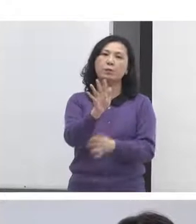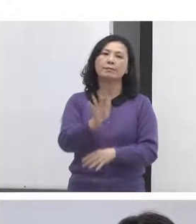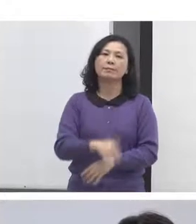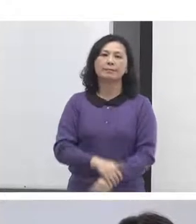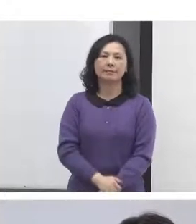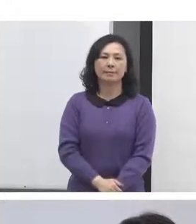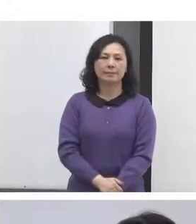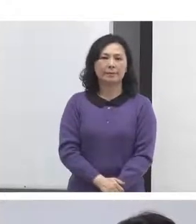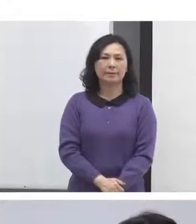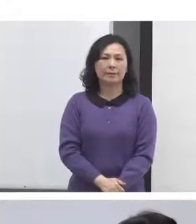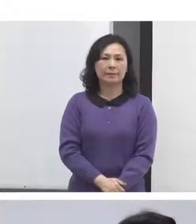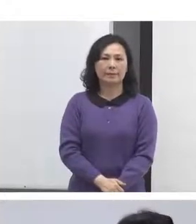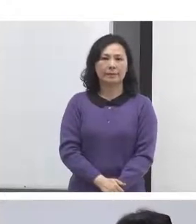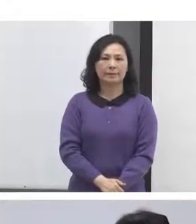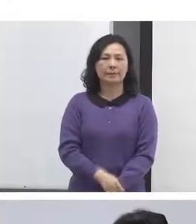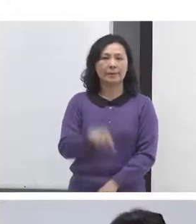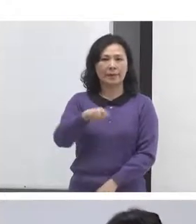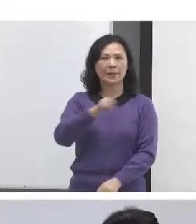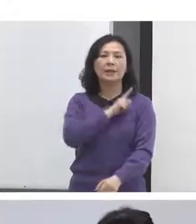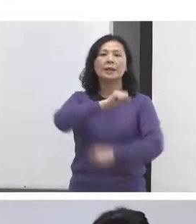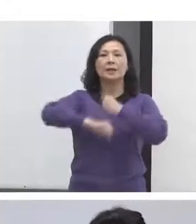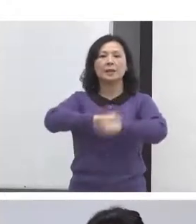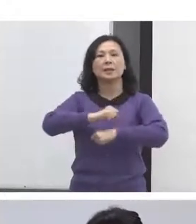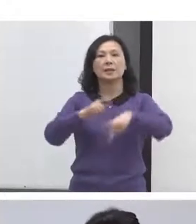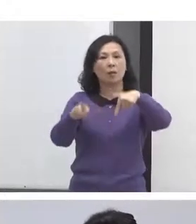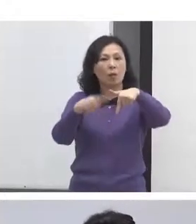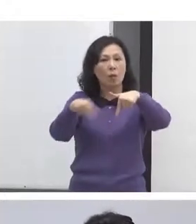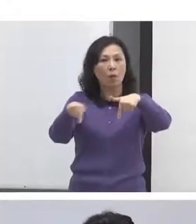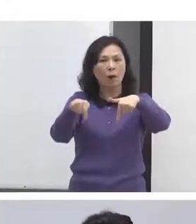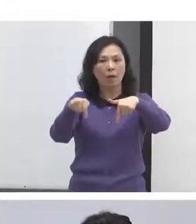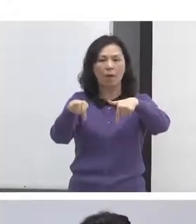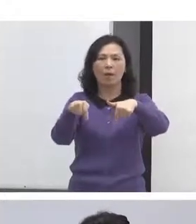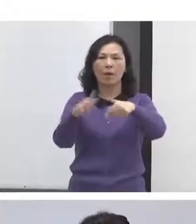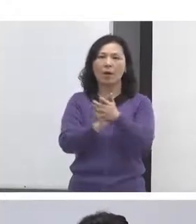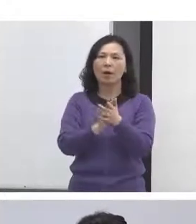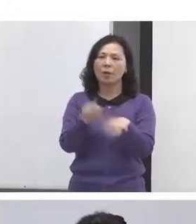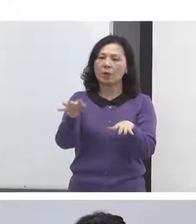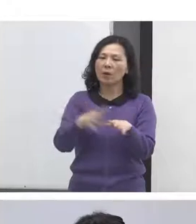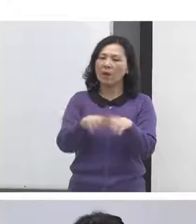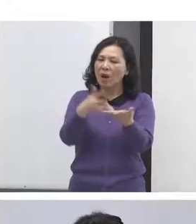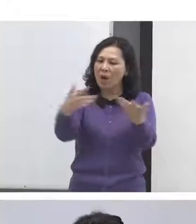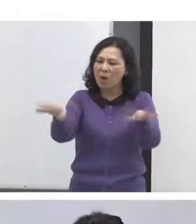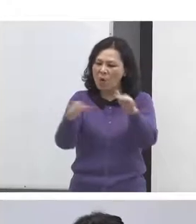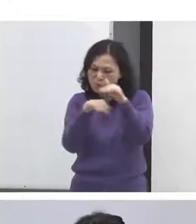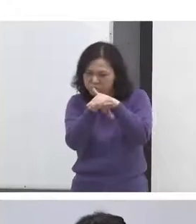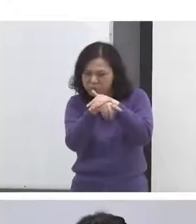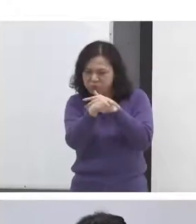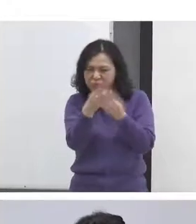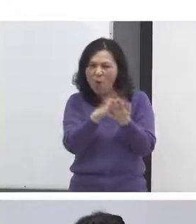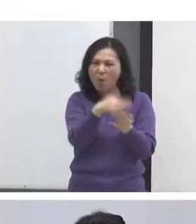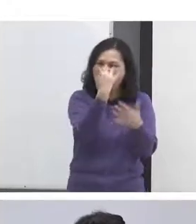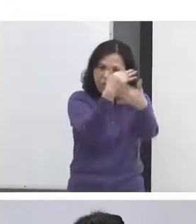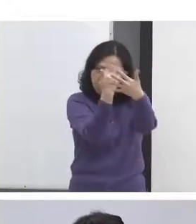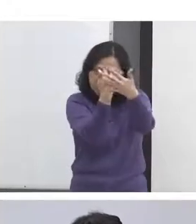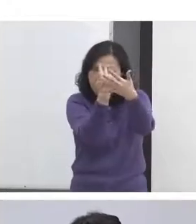是自动化一定是会包含很多看不见或者是比较